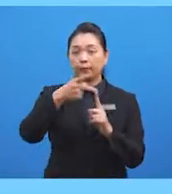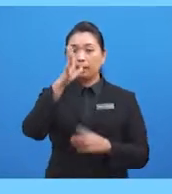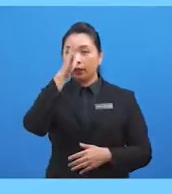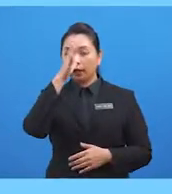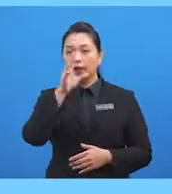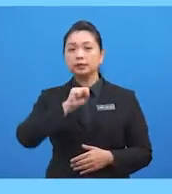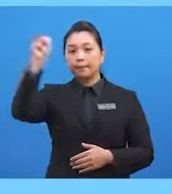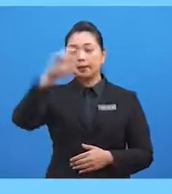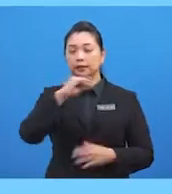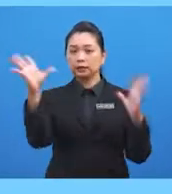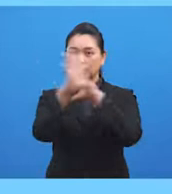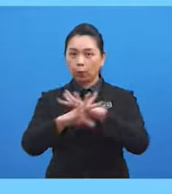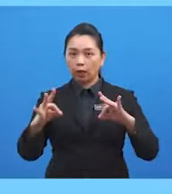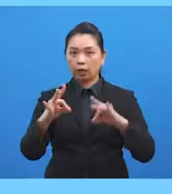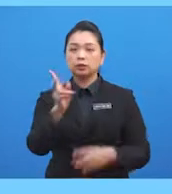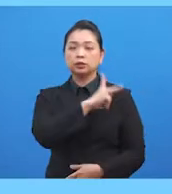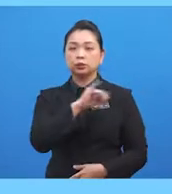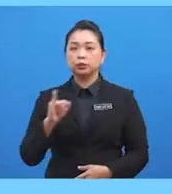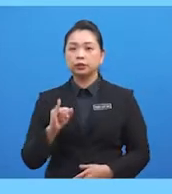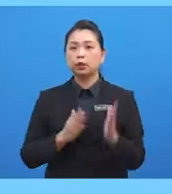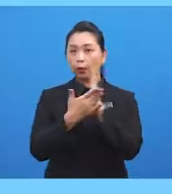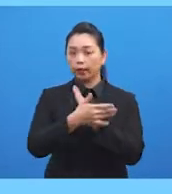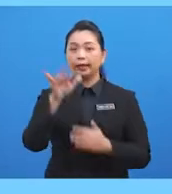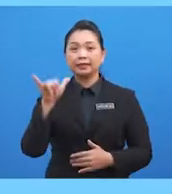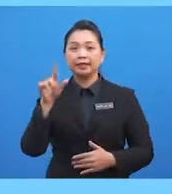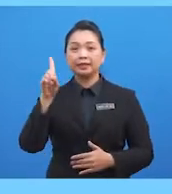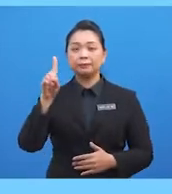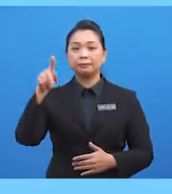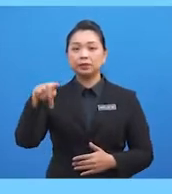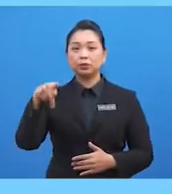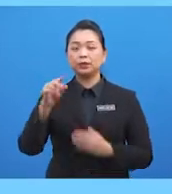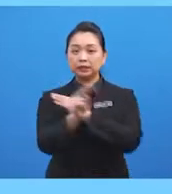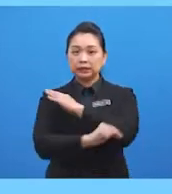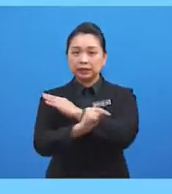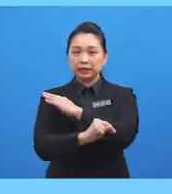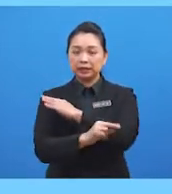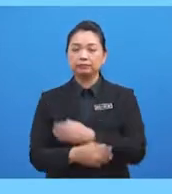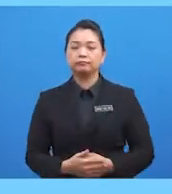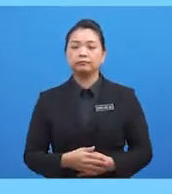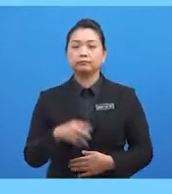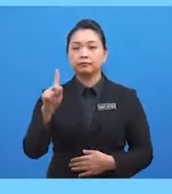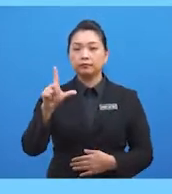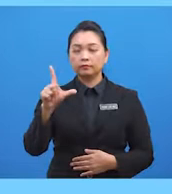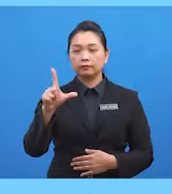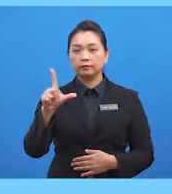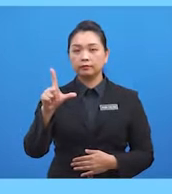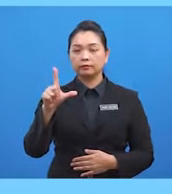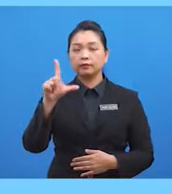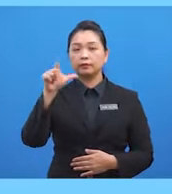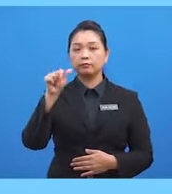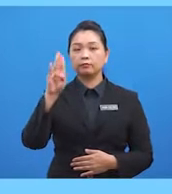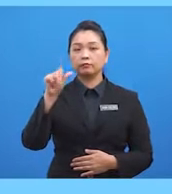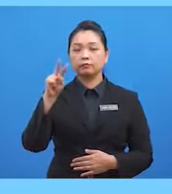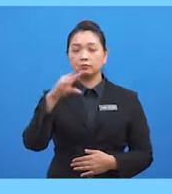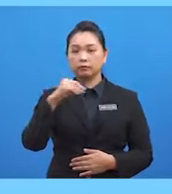Sabah dan Sarawak diketuai oleh Yang di-Pertua Negeri. wilayah-wilayah Persekutuan Kuala Lumpur, Labuan